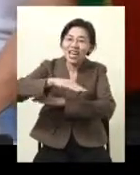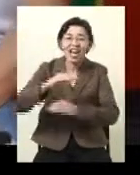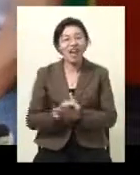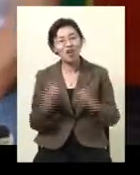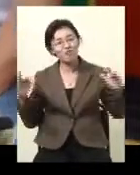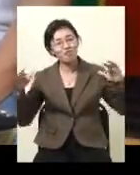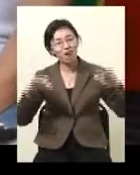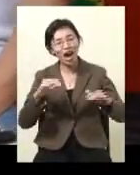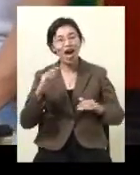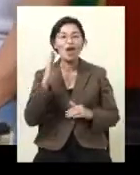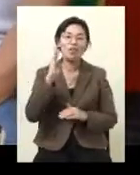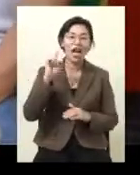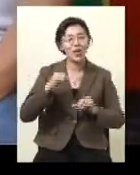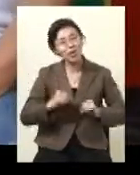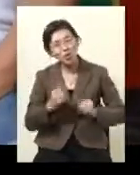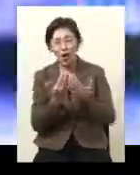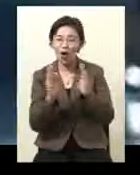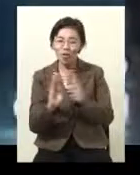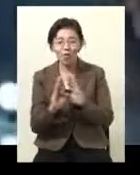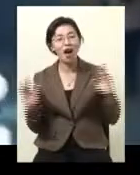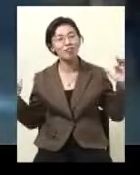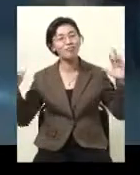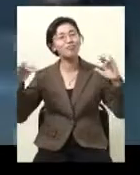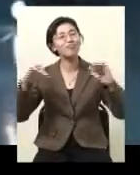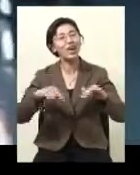ที่นัดพบของหนุ่มสาวแล้วก็ครอบครัวที่ดีครับ